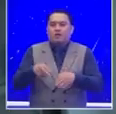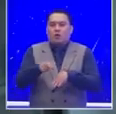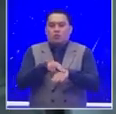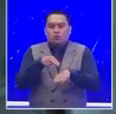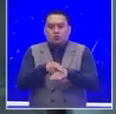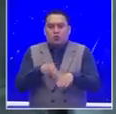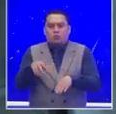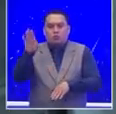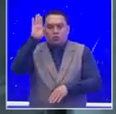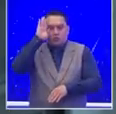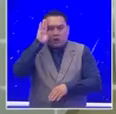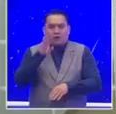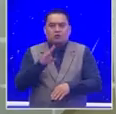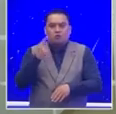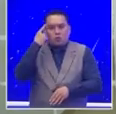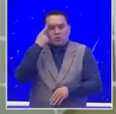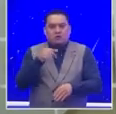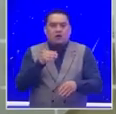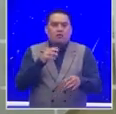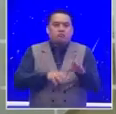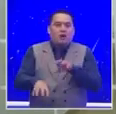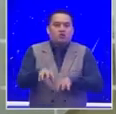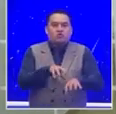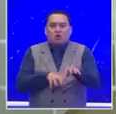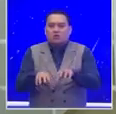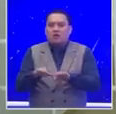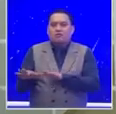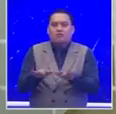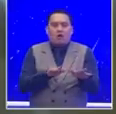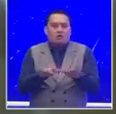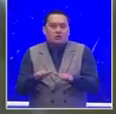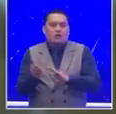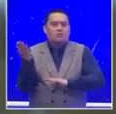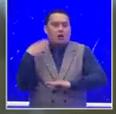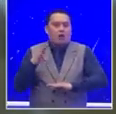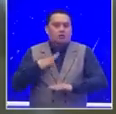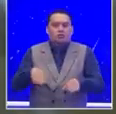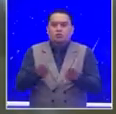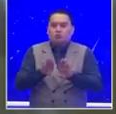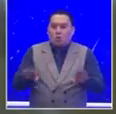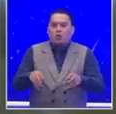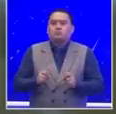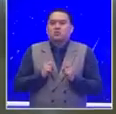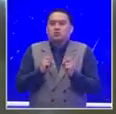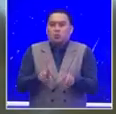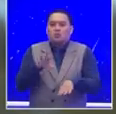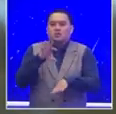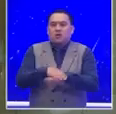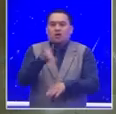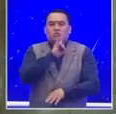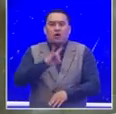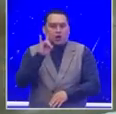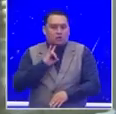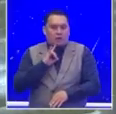мужчину, который обоснованно подозревается в мошеннических действиях. Несколькими днями ранее за аналогичное преступление была задержана